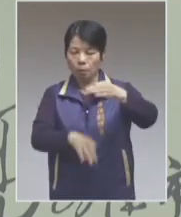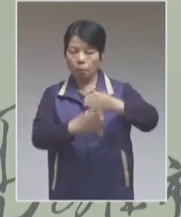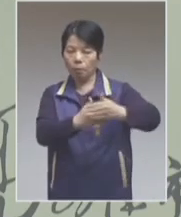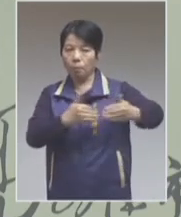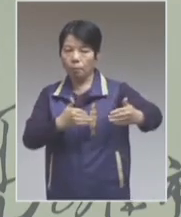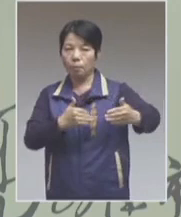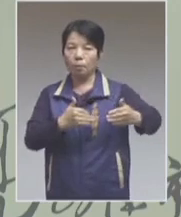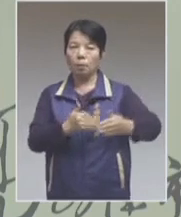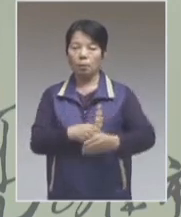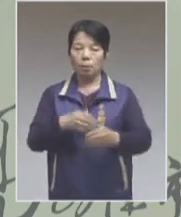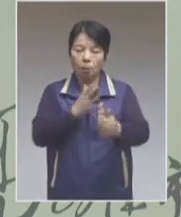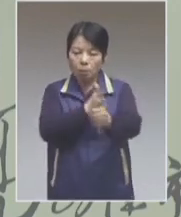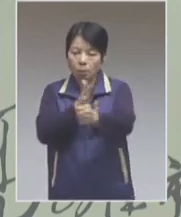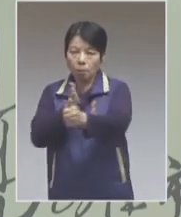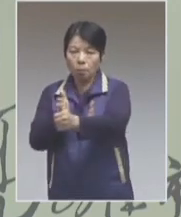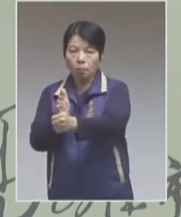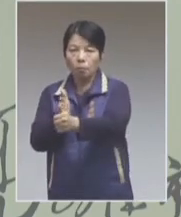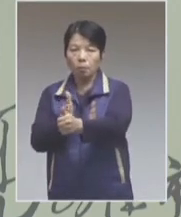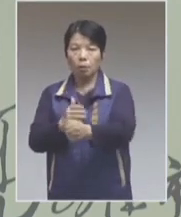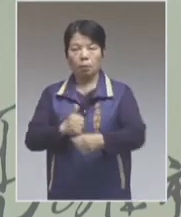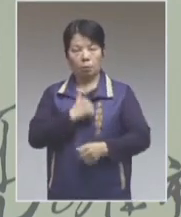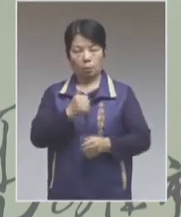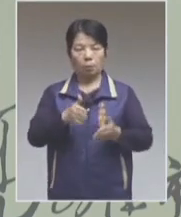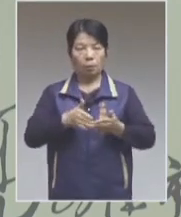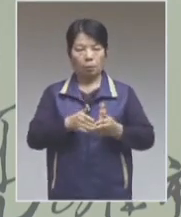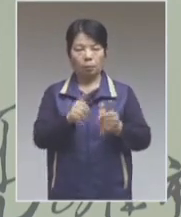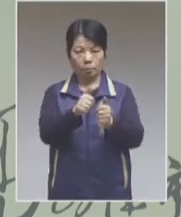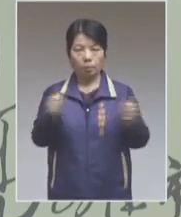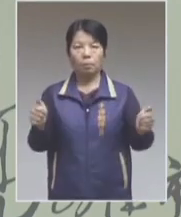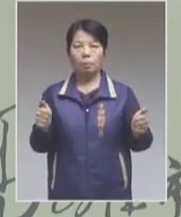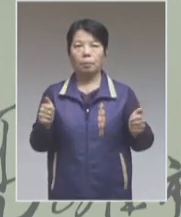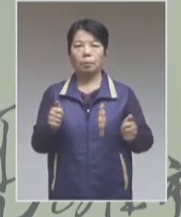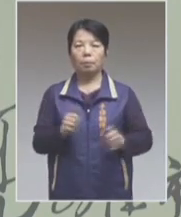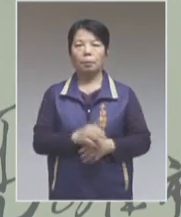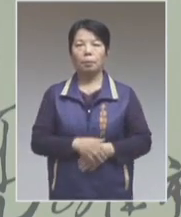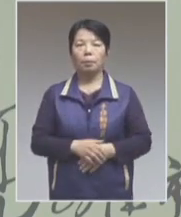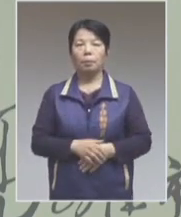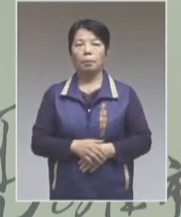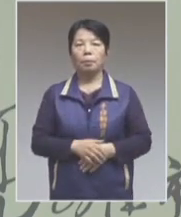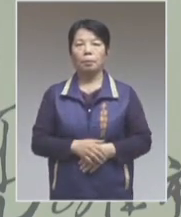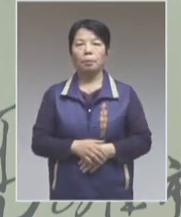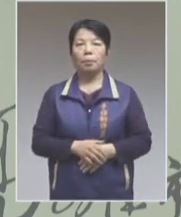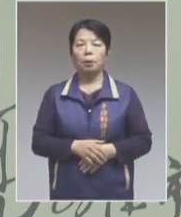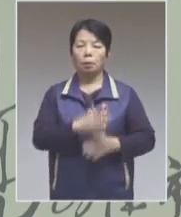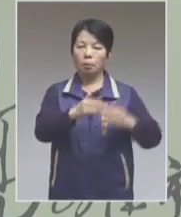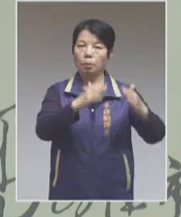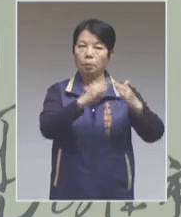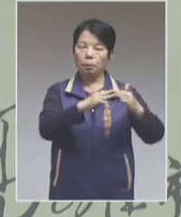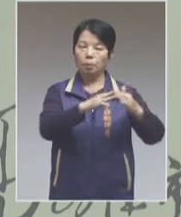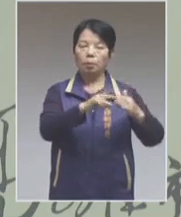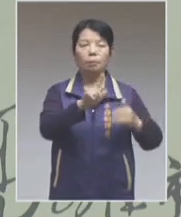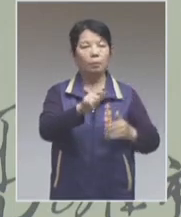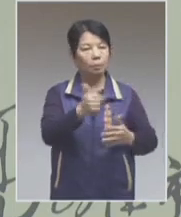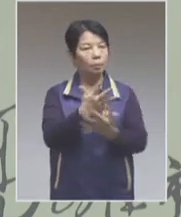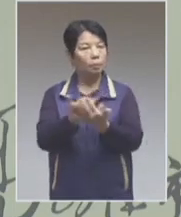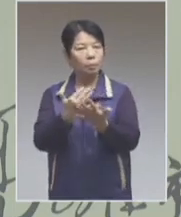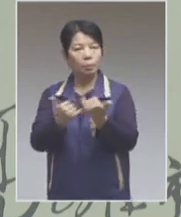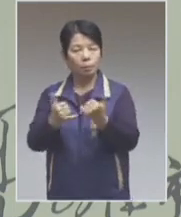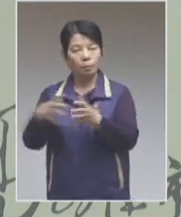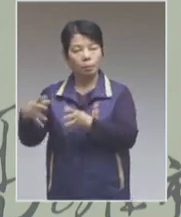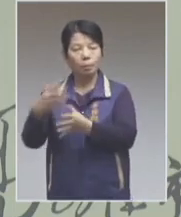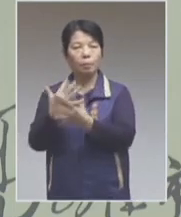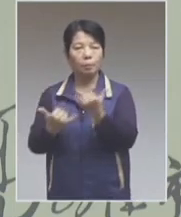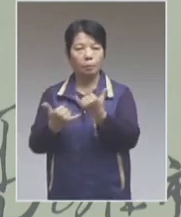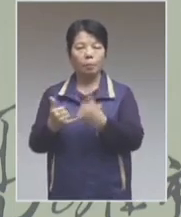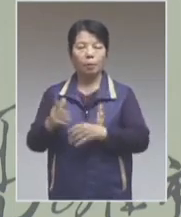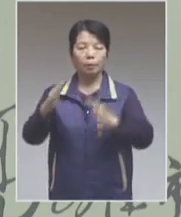啊跟疫调，好，哦，啊真的要非常谢谢啊我们所有的啊全校的师生还有同学，那